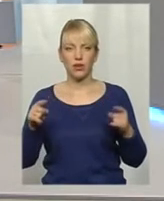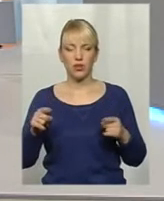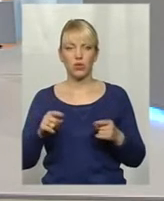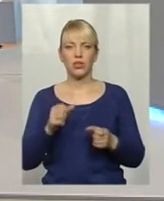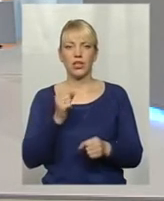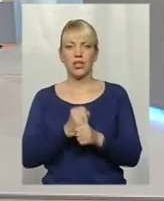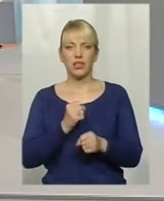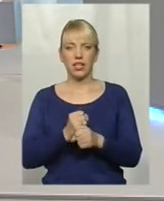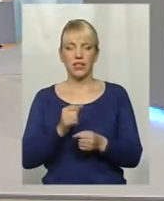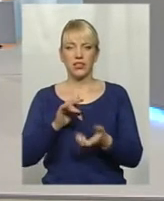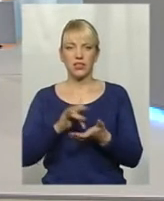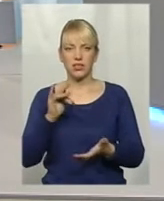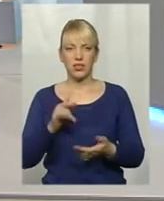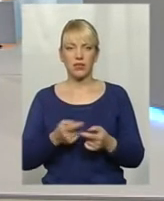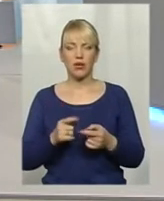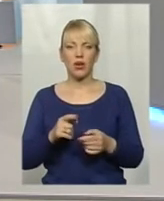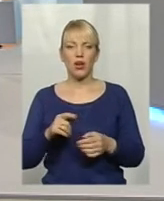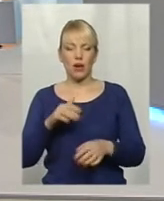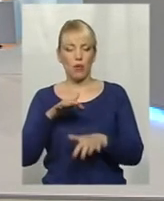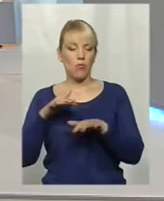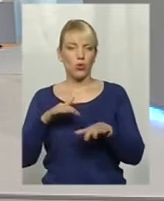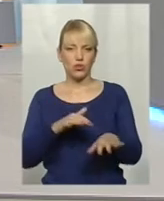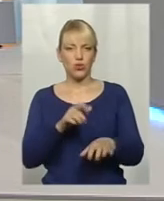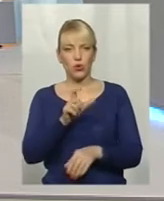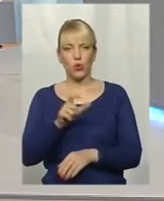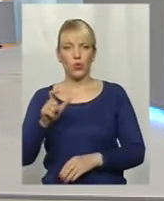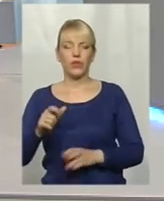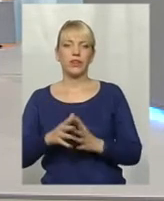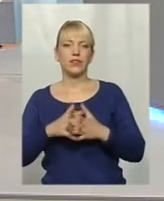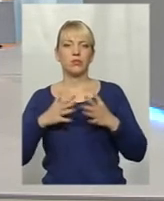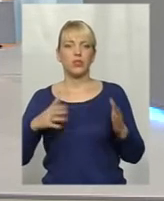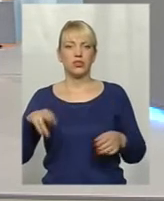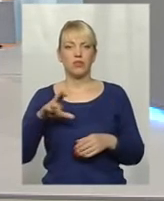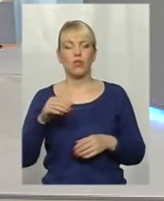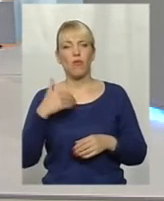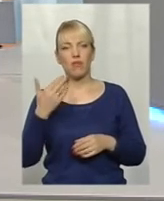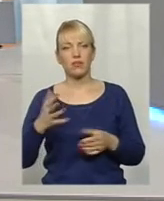центрів потік людей збільшився до вас в регіональні центри загалом?